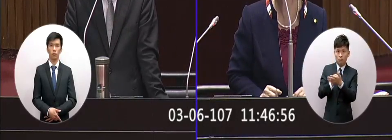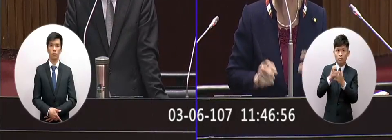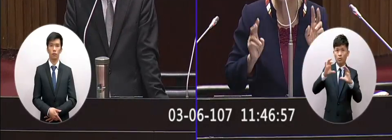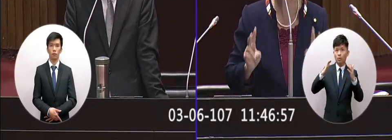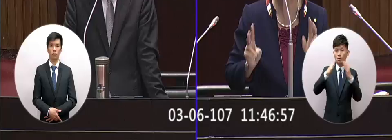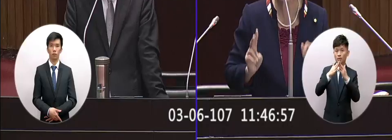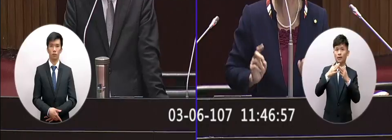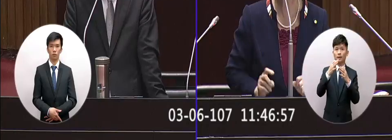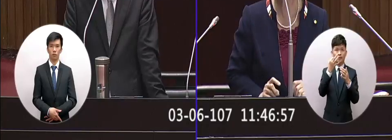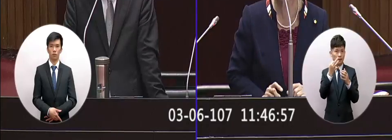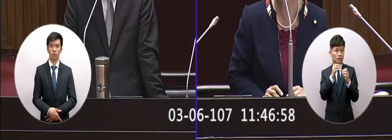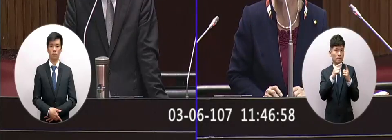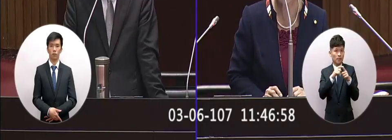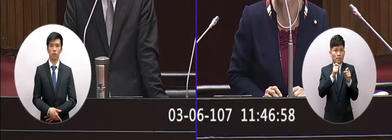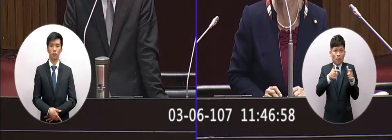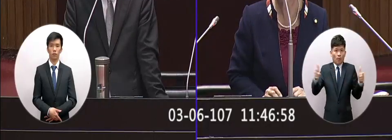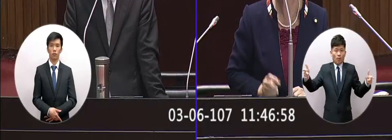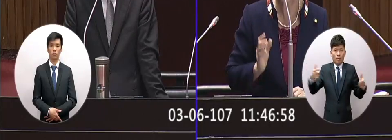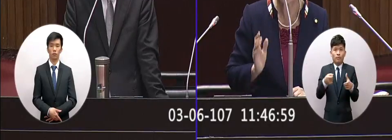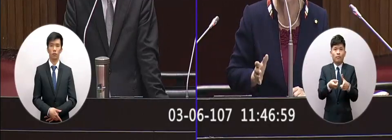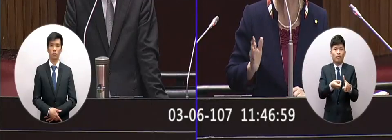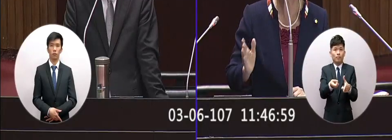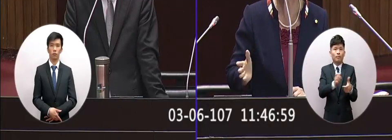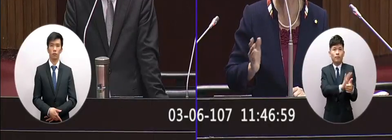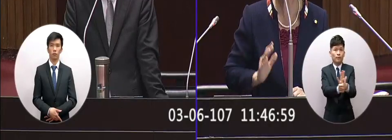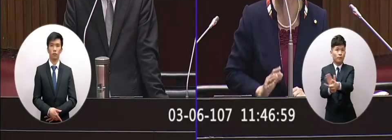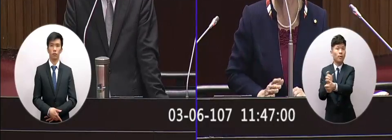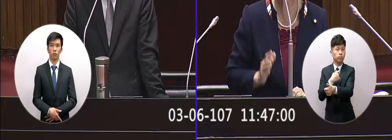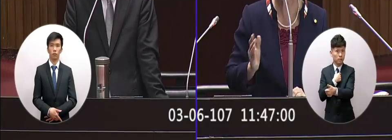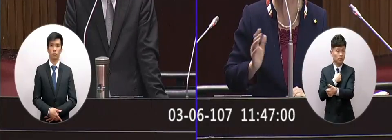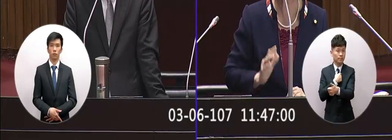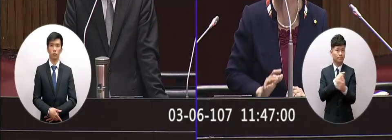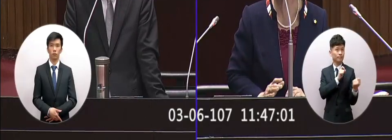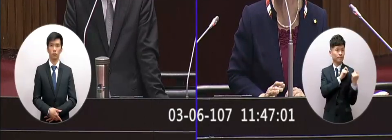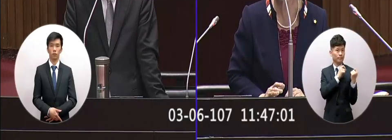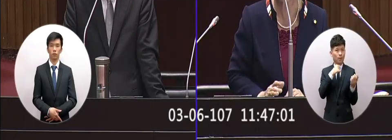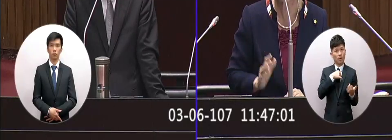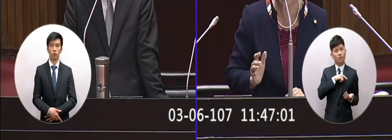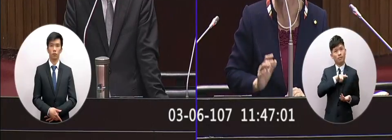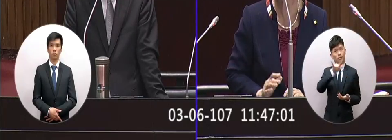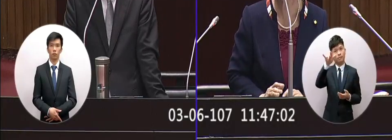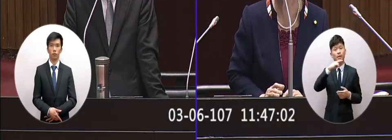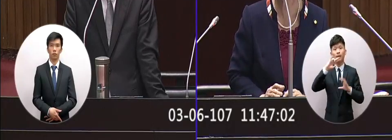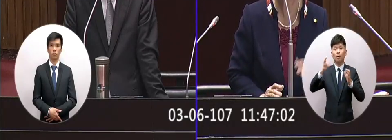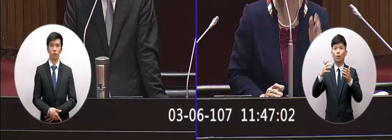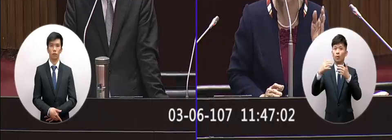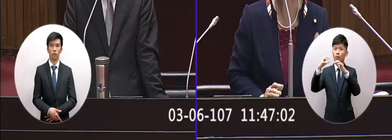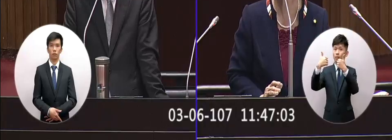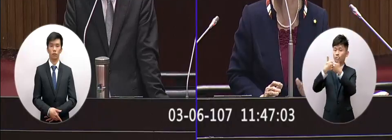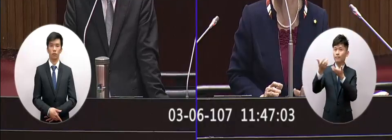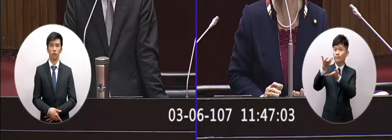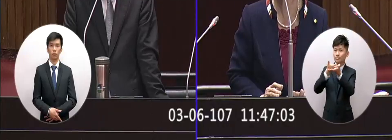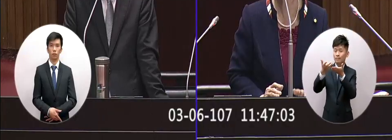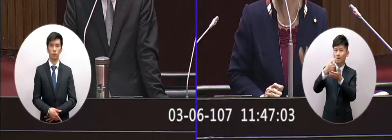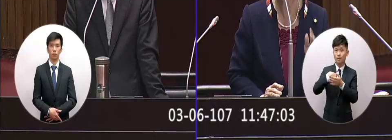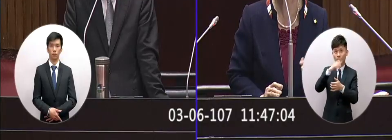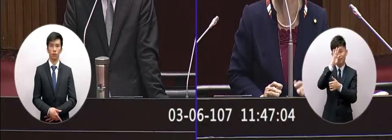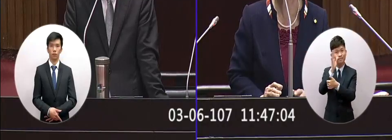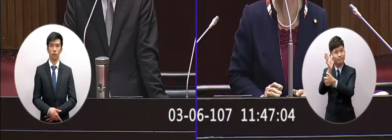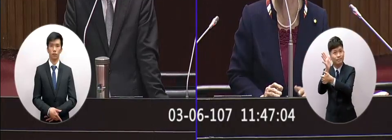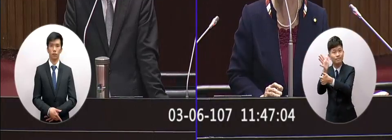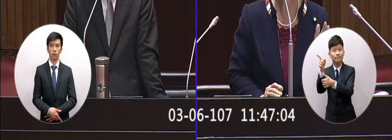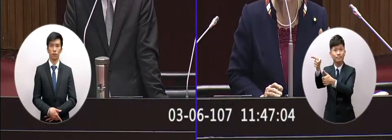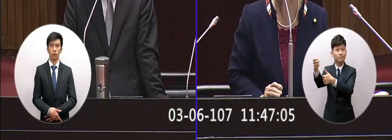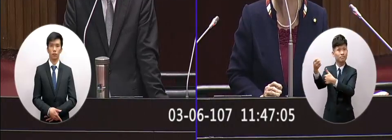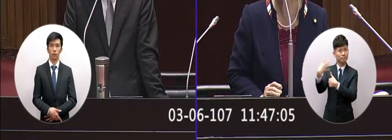来，所以这是一个两个不同的取向。所以在这一次我 去英国拜访的时候，国会交流的时候去请教他们，当然他